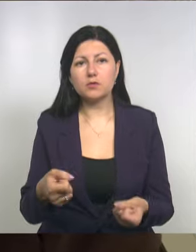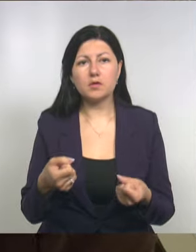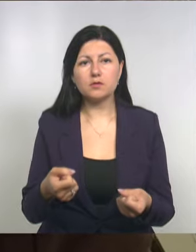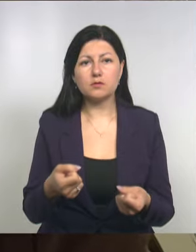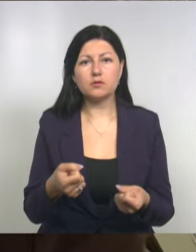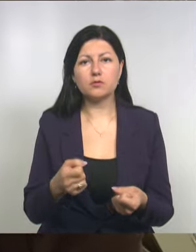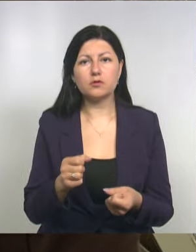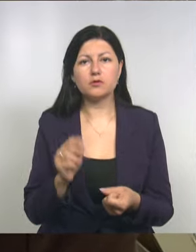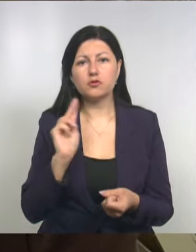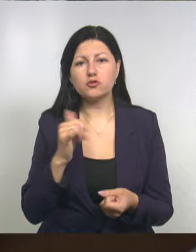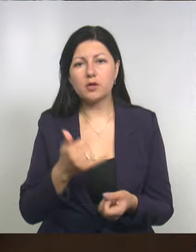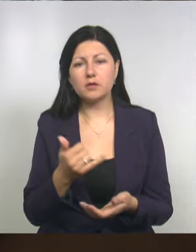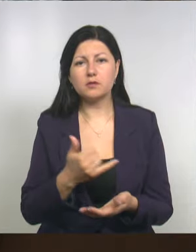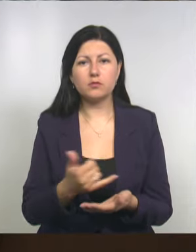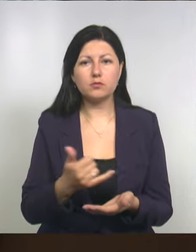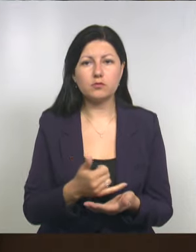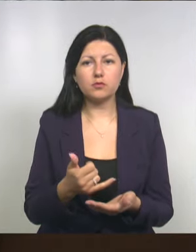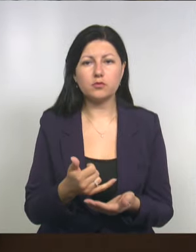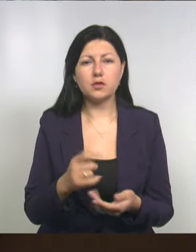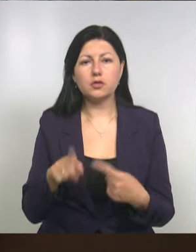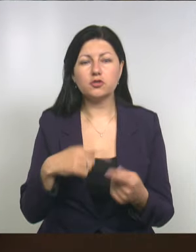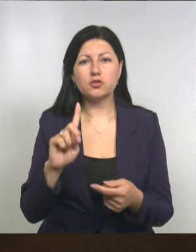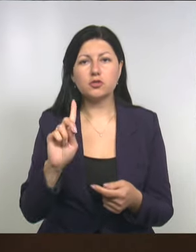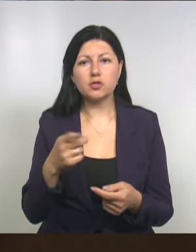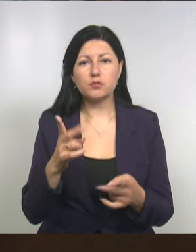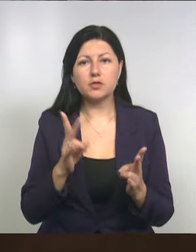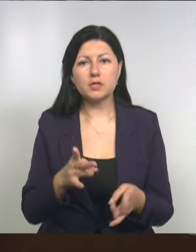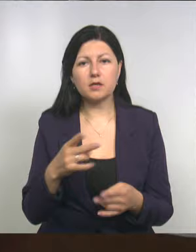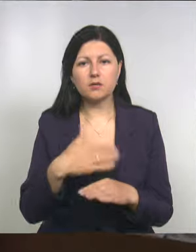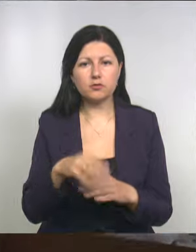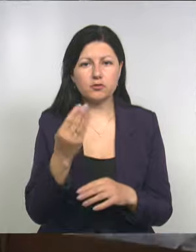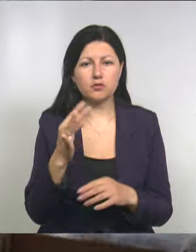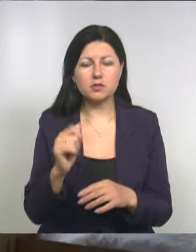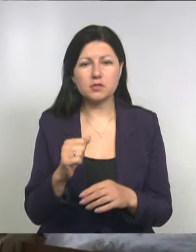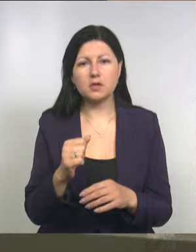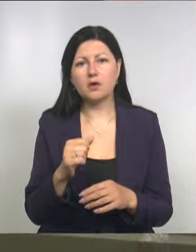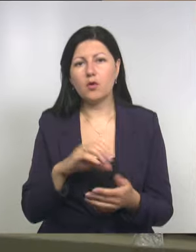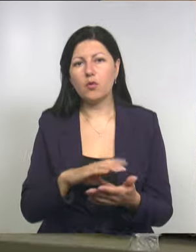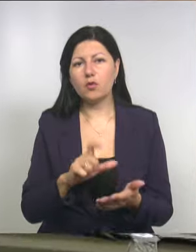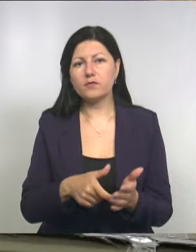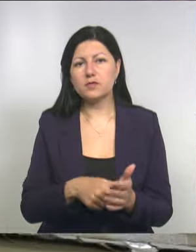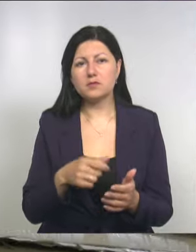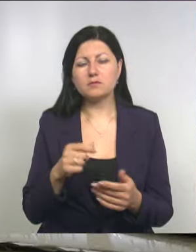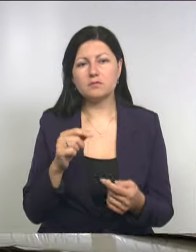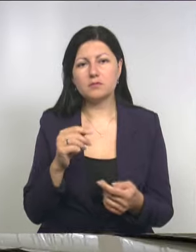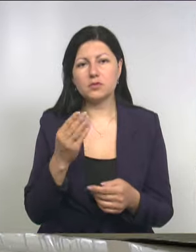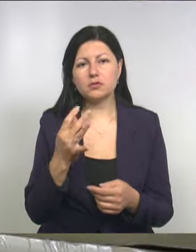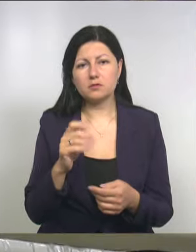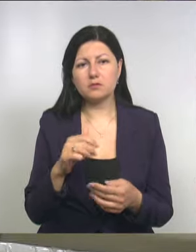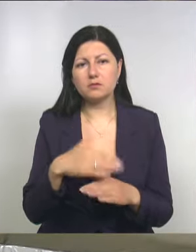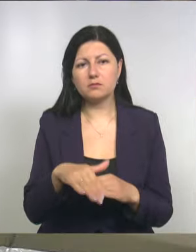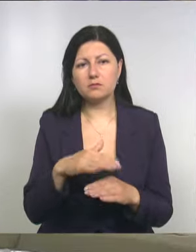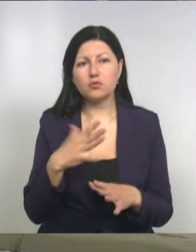кастрюля, чайник, утюг. Буквально через час после трагедии на Щёрса в офисе Святого Белогорья против детского рака уже были